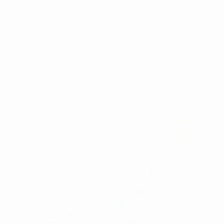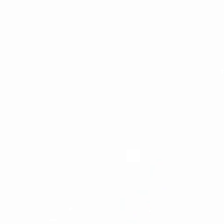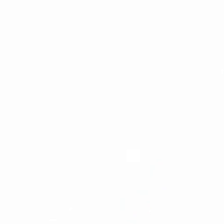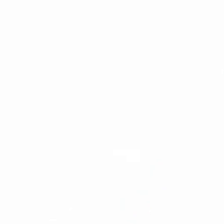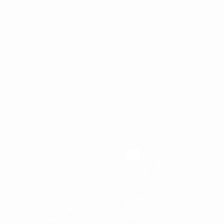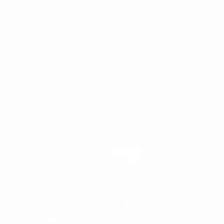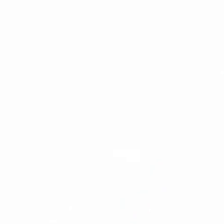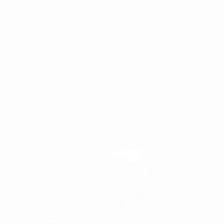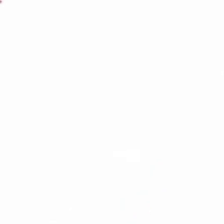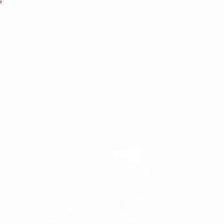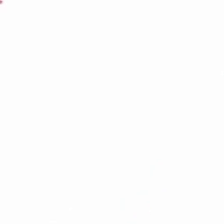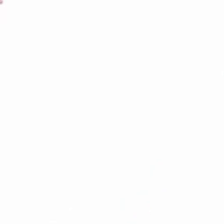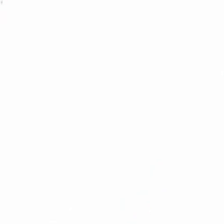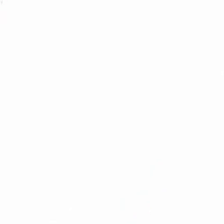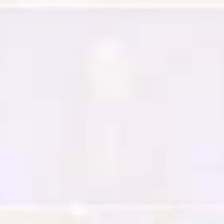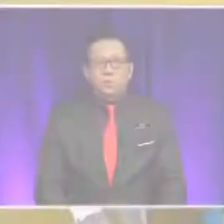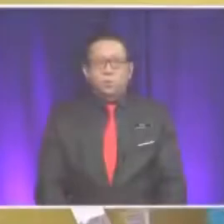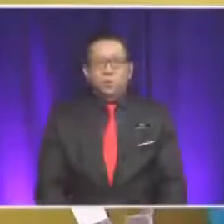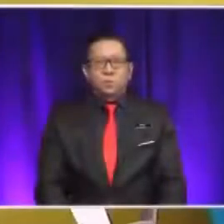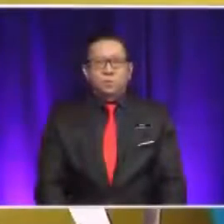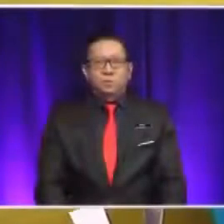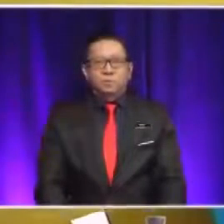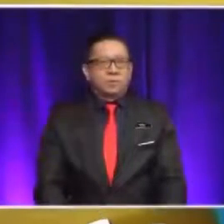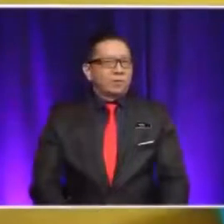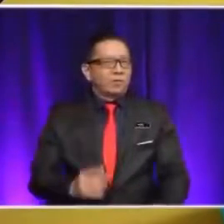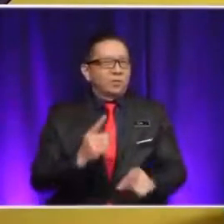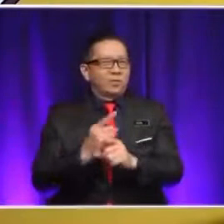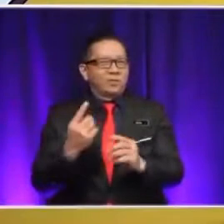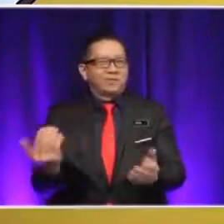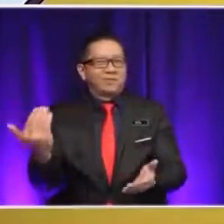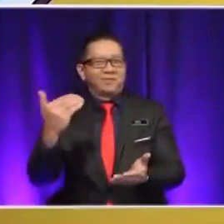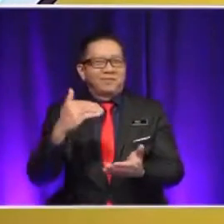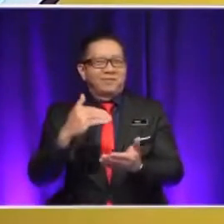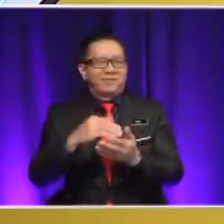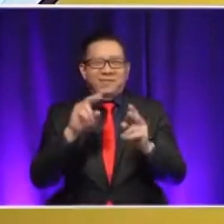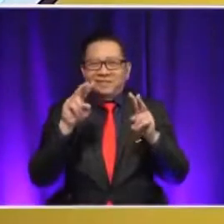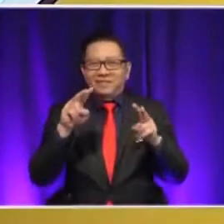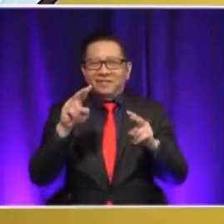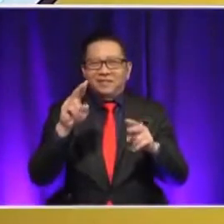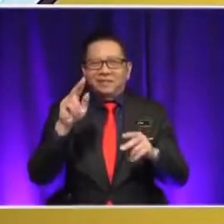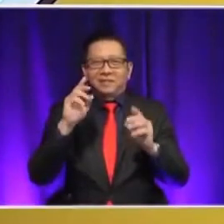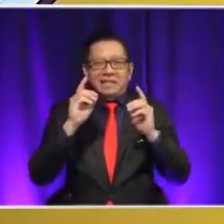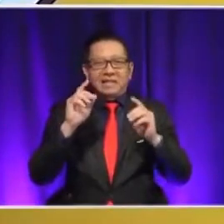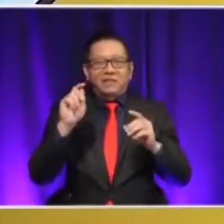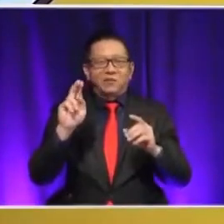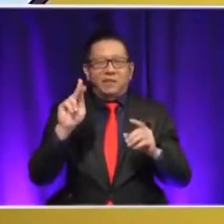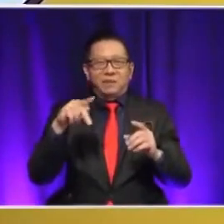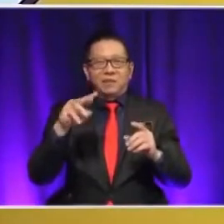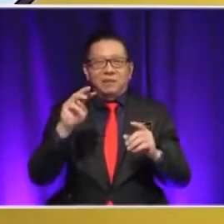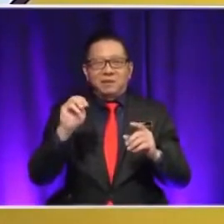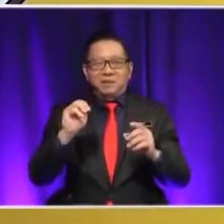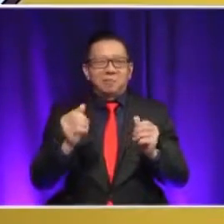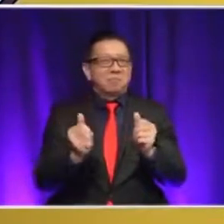Sidik TV GPM bertemu kembali kita dalam JTV PM untuk mata pelajaran pendidikan seni